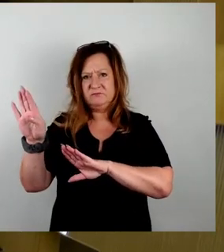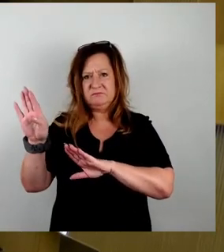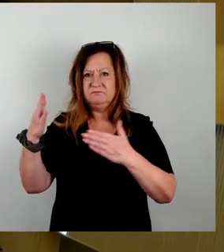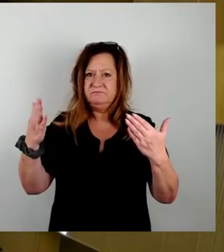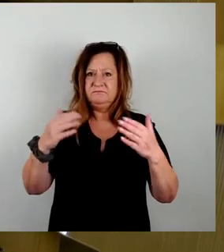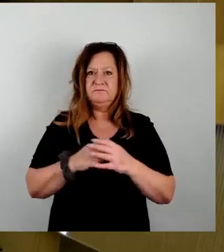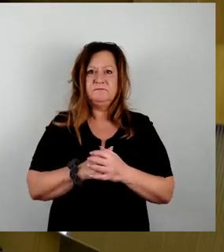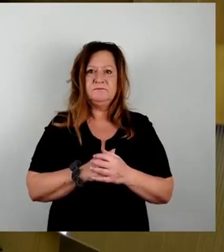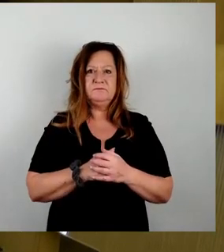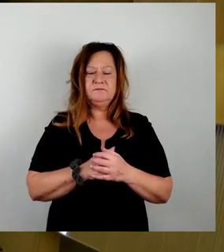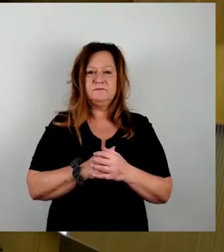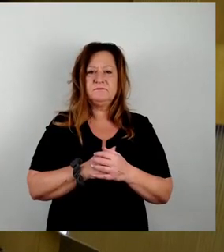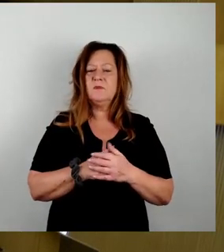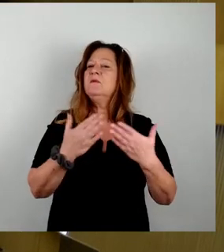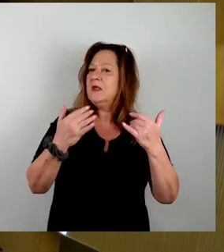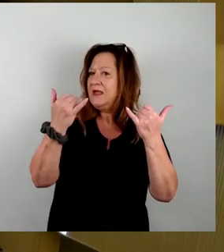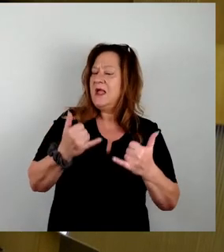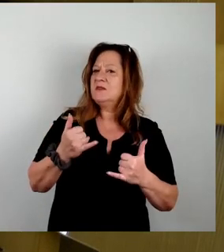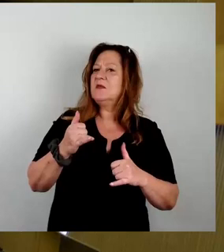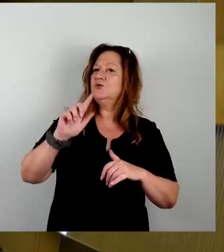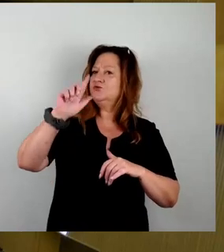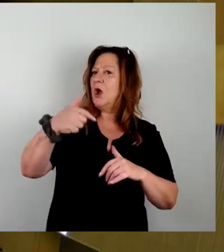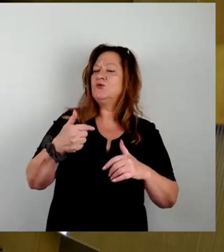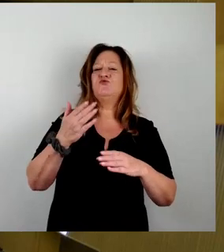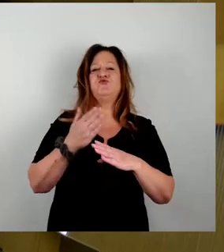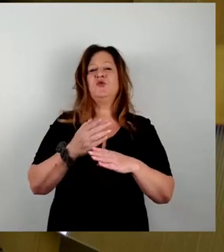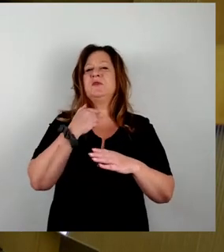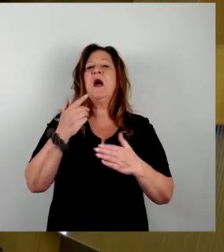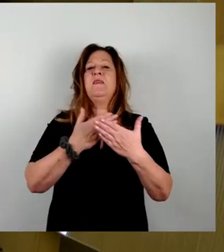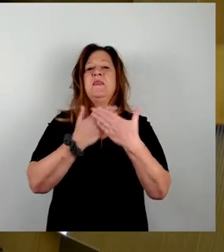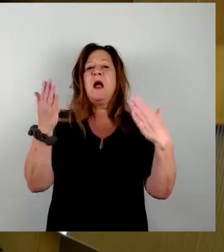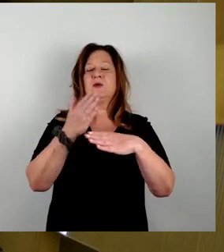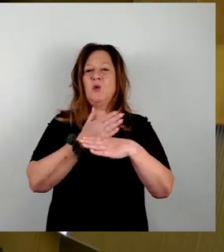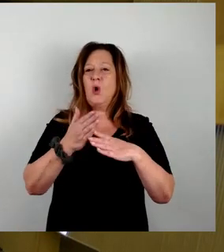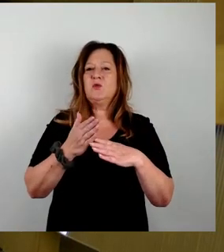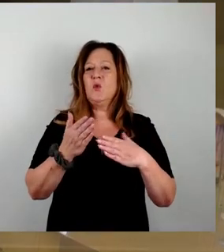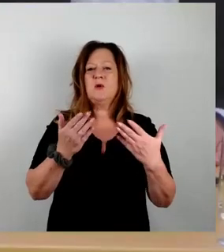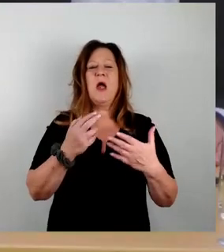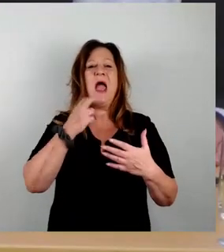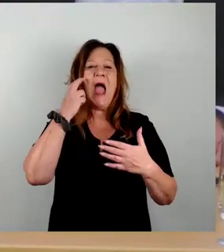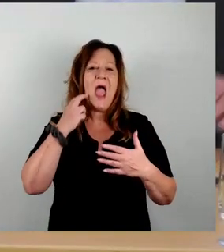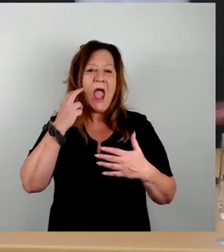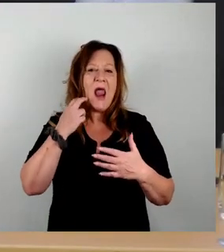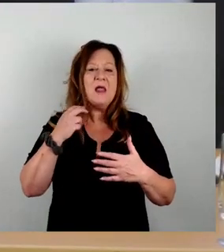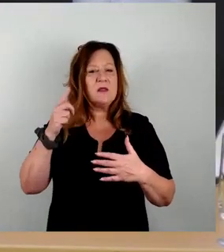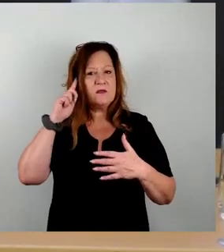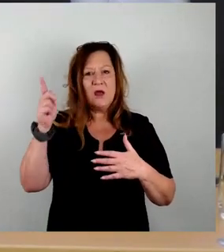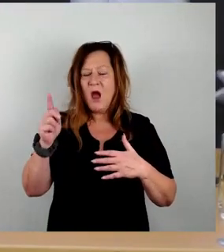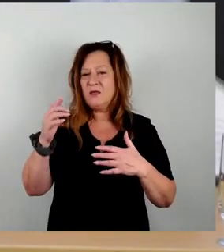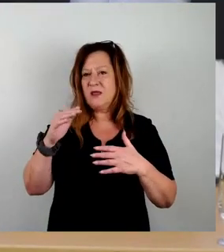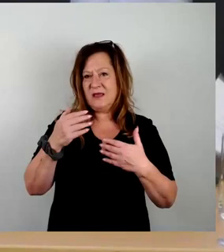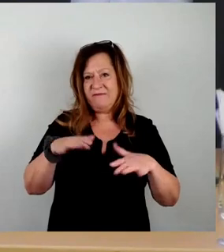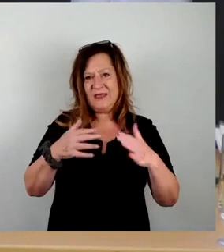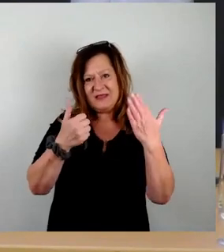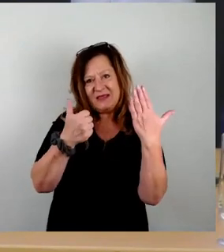Wir stotten hinein. Ich hatte es eingangs gesagt gehabt bei der Tagesordnung im Ältestenrat. Sechs der Fragenden